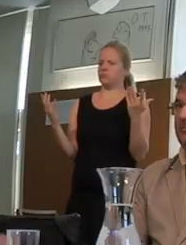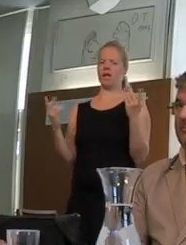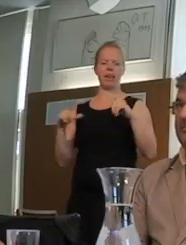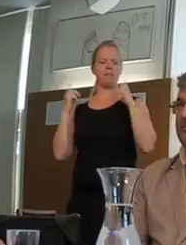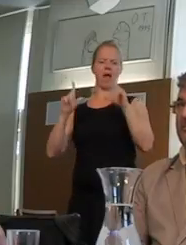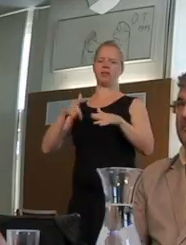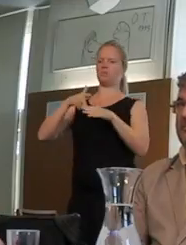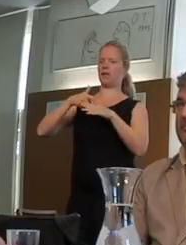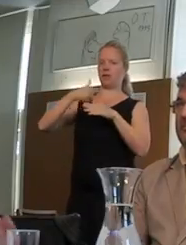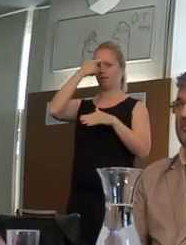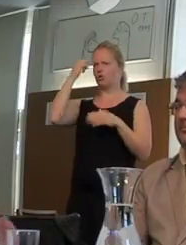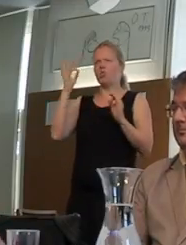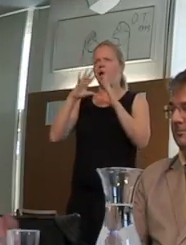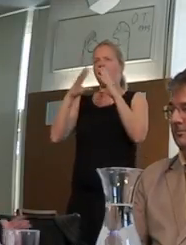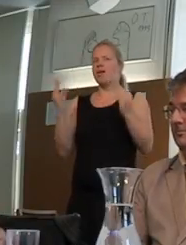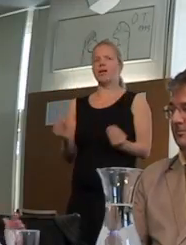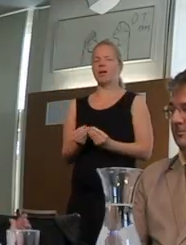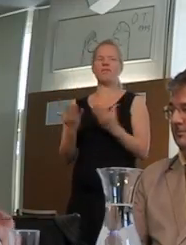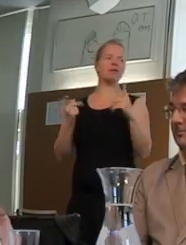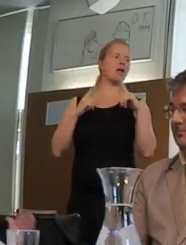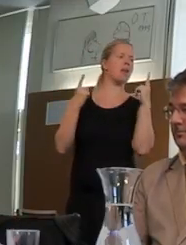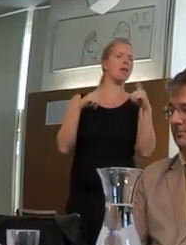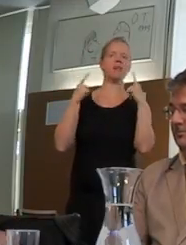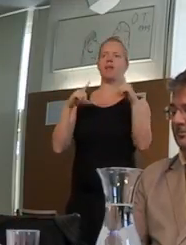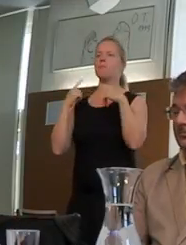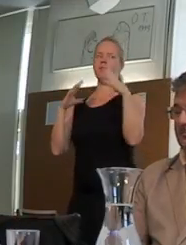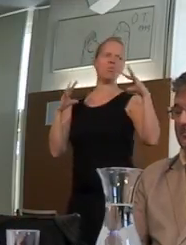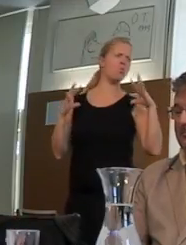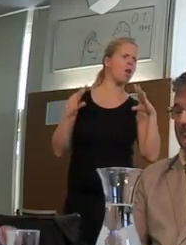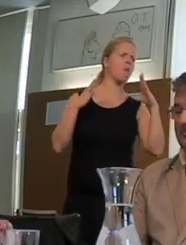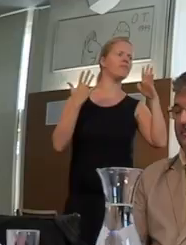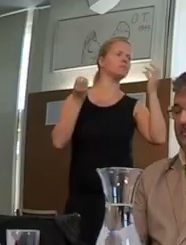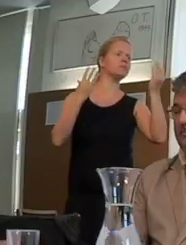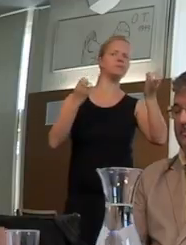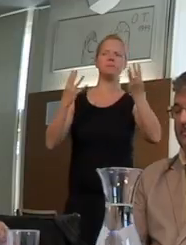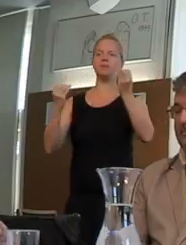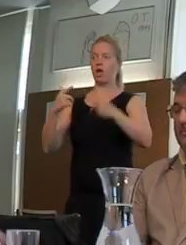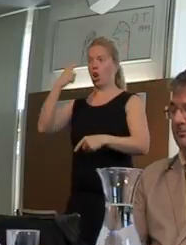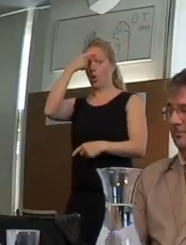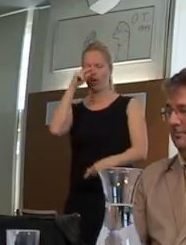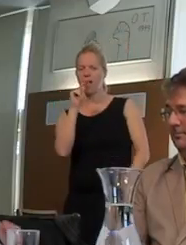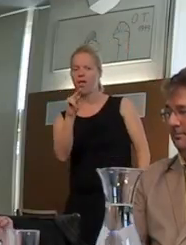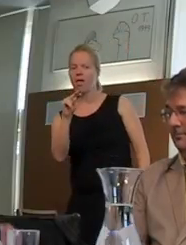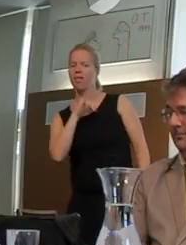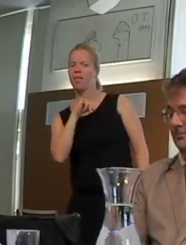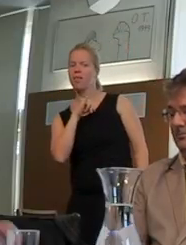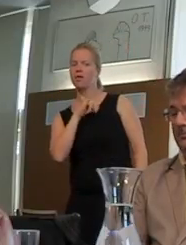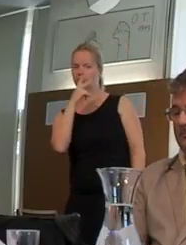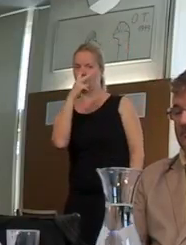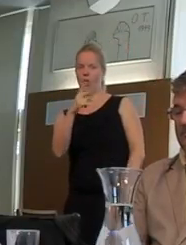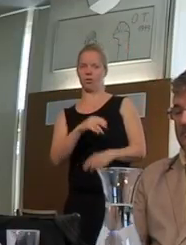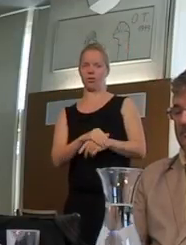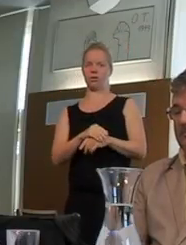über das Leben als behinderter Mensch oder einfach auch Dinge, die du so erlebst, beim Urlaub und wie auch immer. Und es gibt Leute, die sich das zum Anschauen,